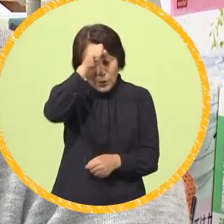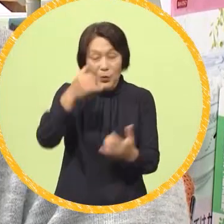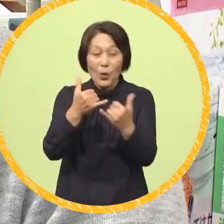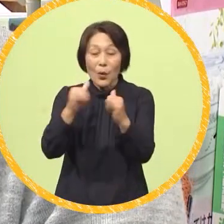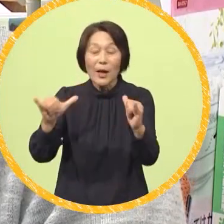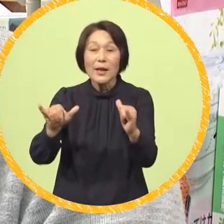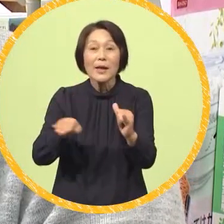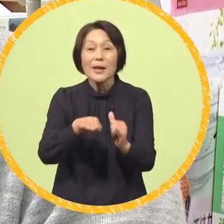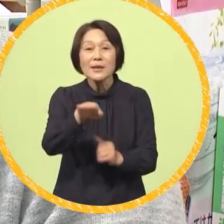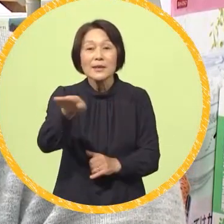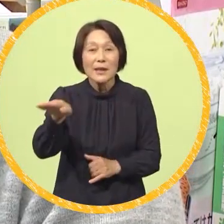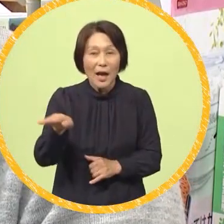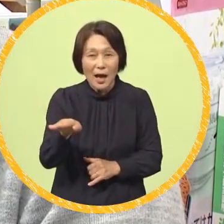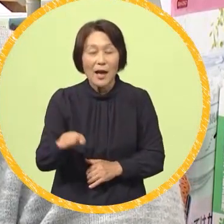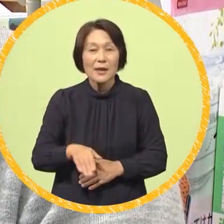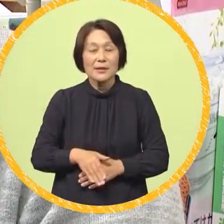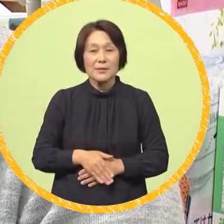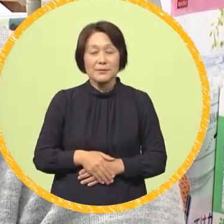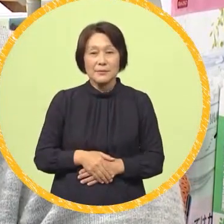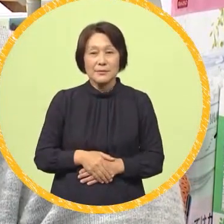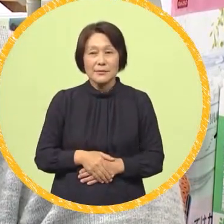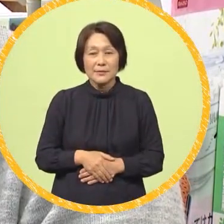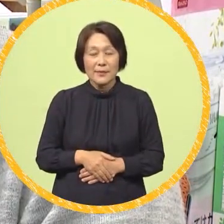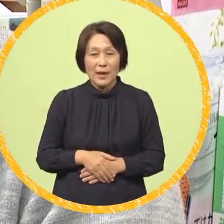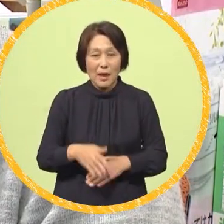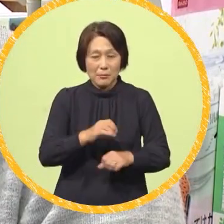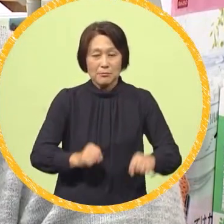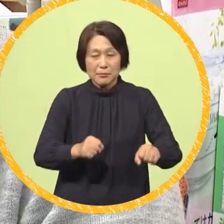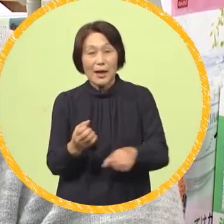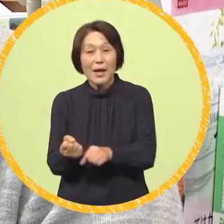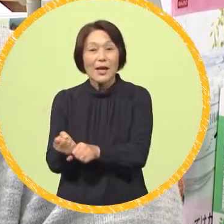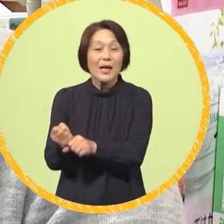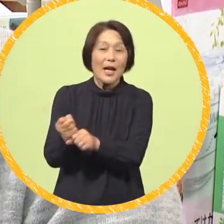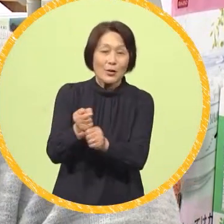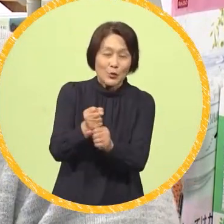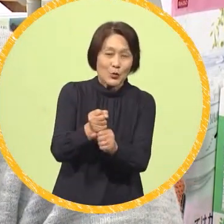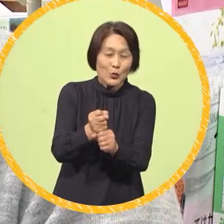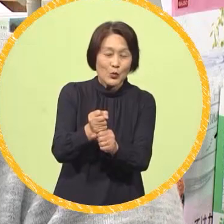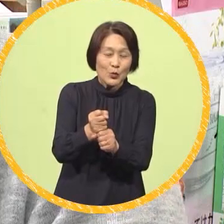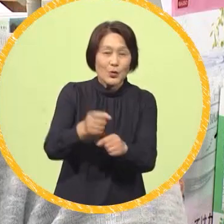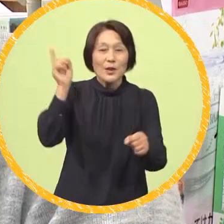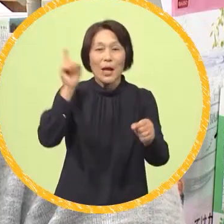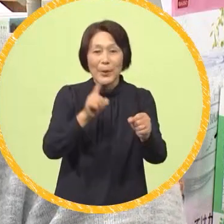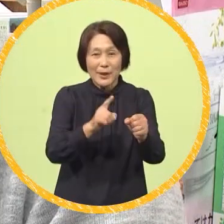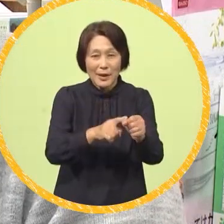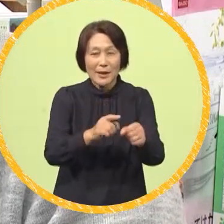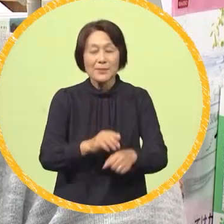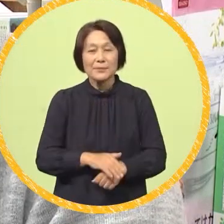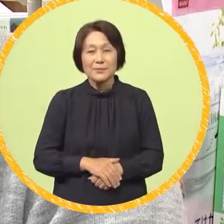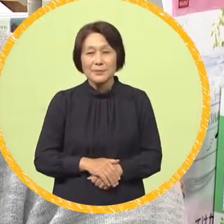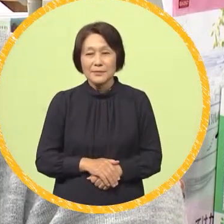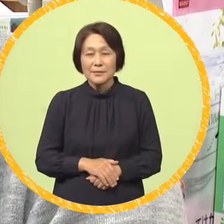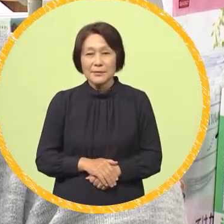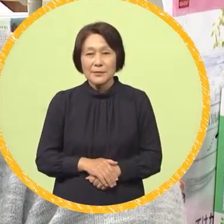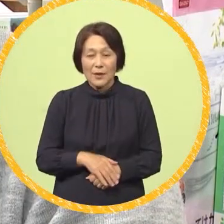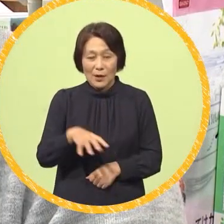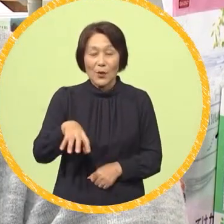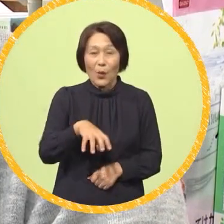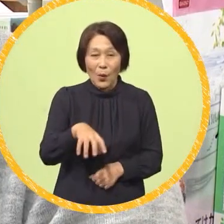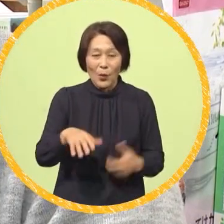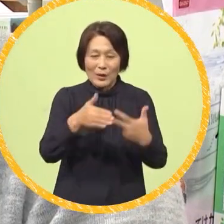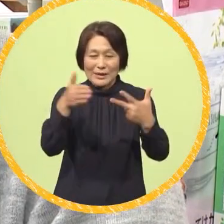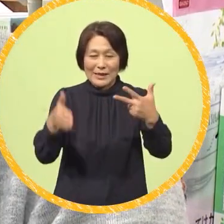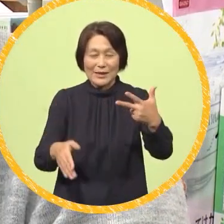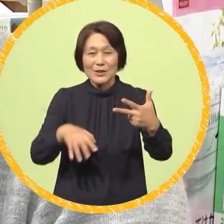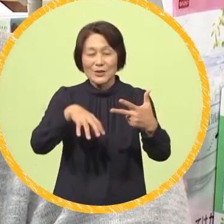がそのまあ回復というかあのまあ生き直していくためにこの場所でまあ施設